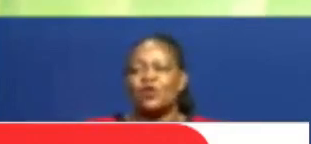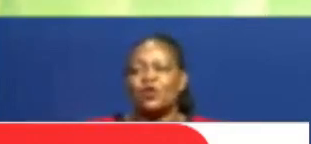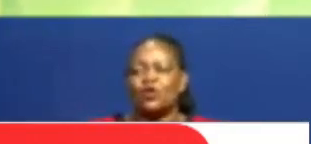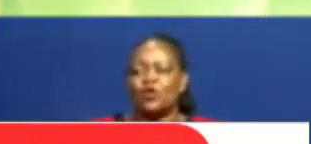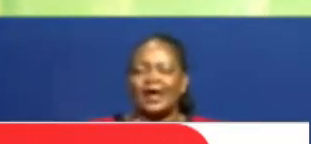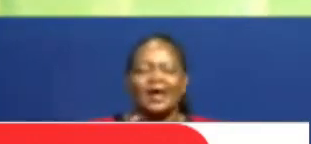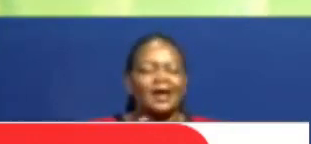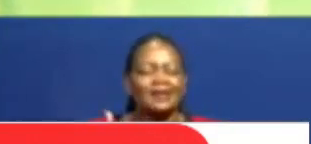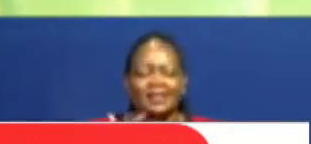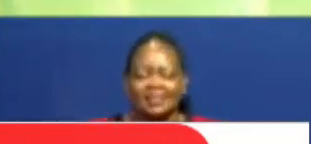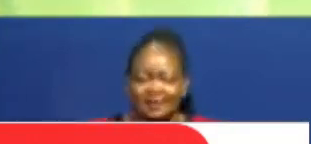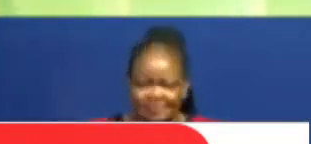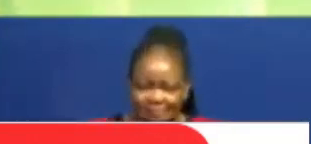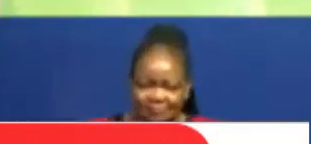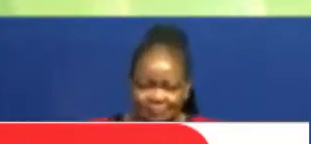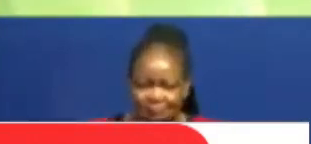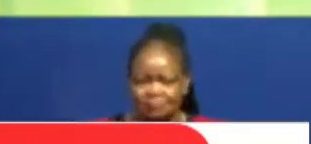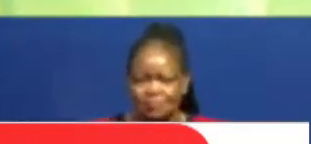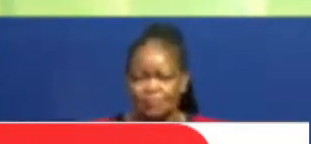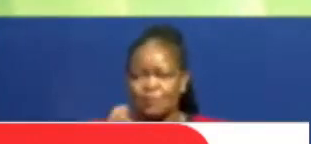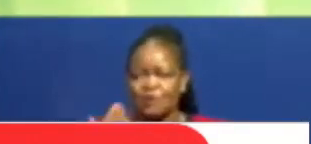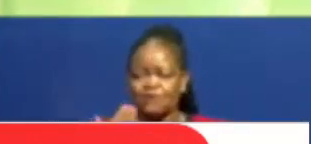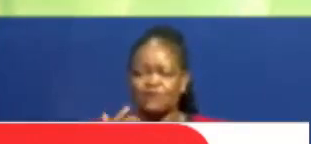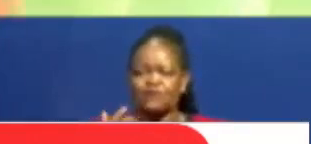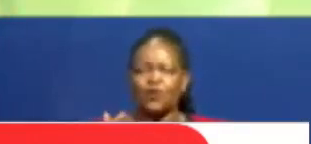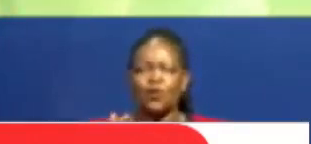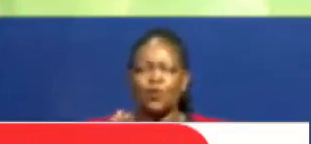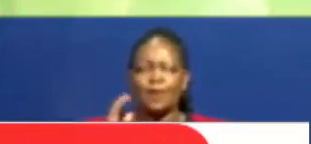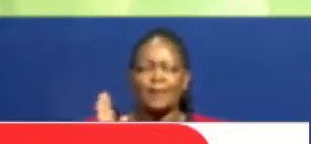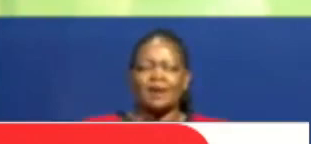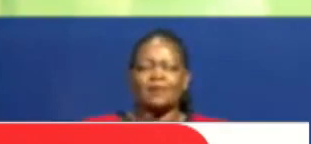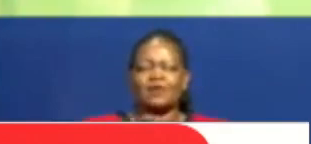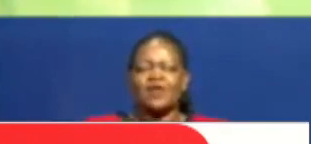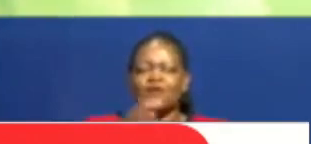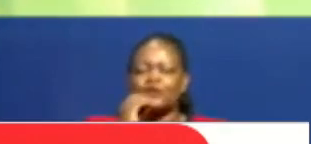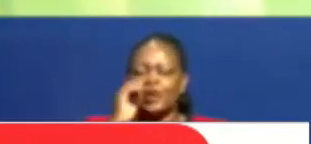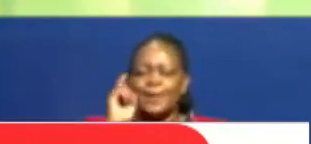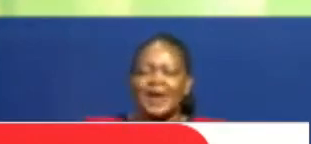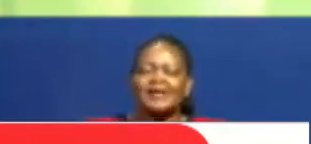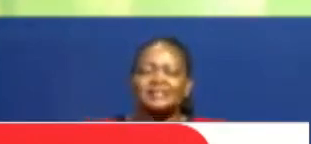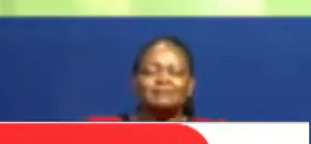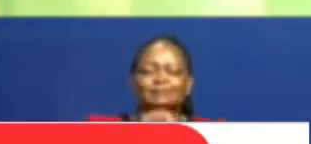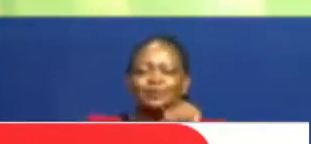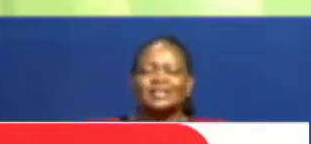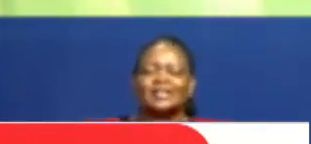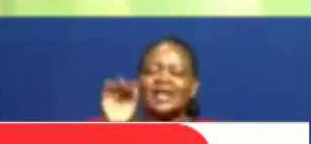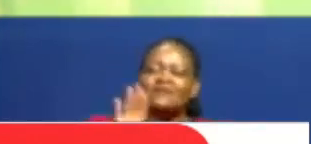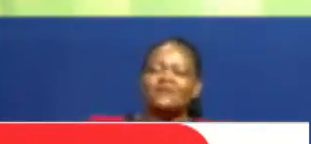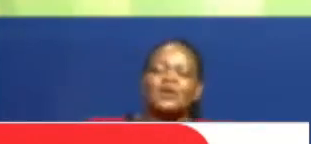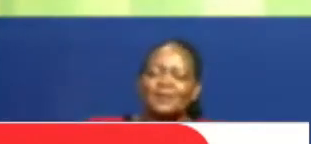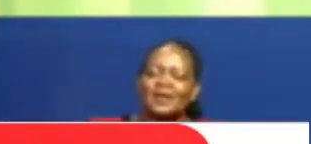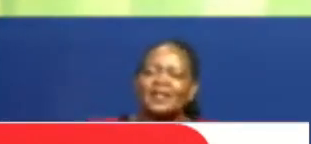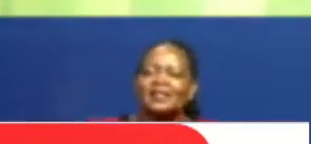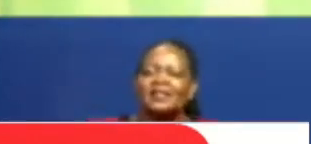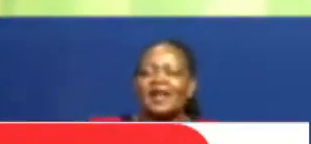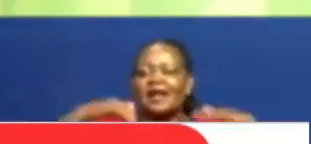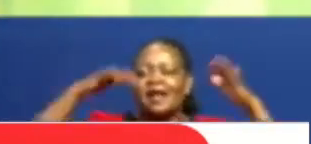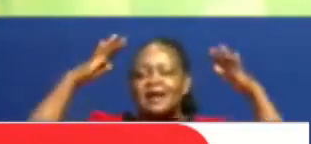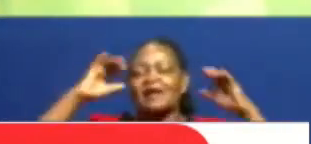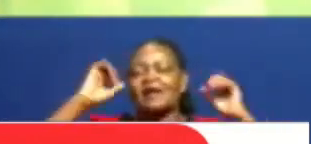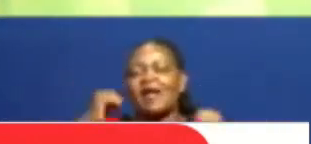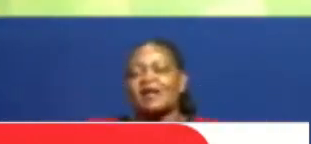hatujajipanga na vile tutakuwa na chakula ya kutosha. Lazima tujipange kulinda mazingira, ndio mvua